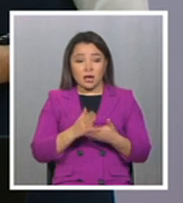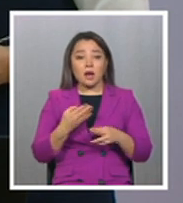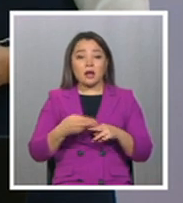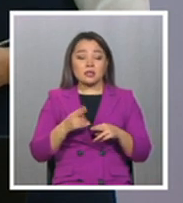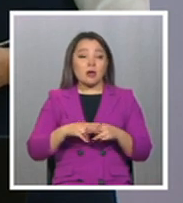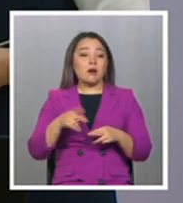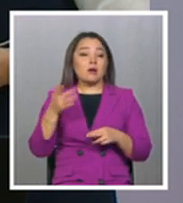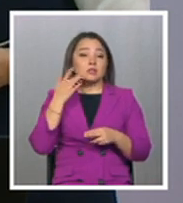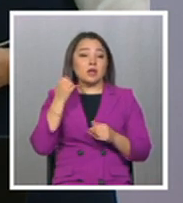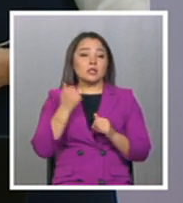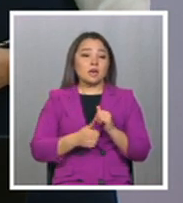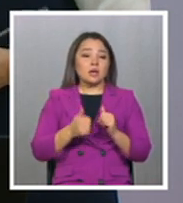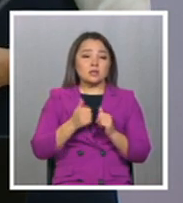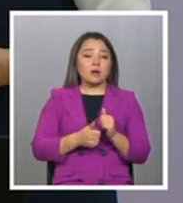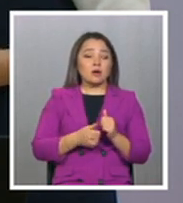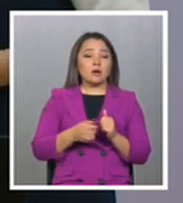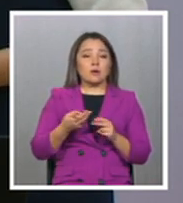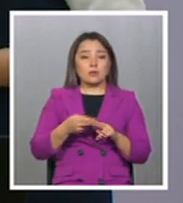они происходят?